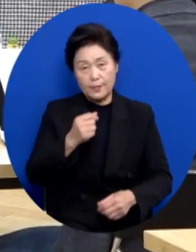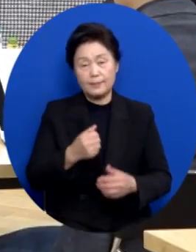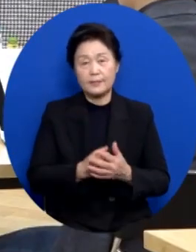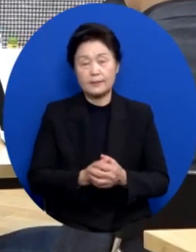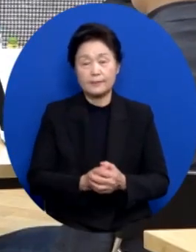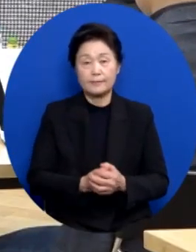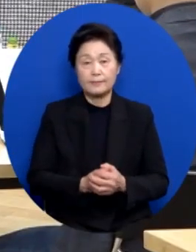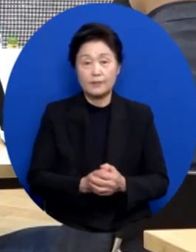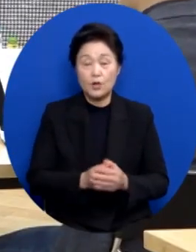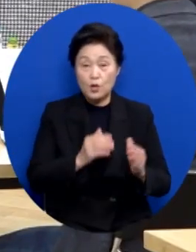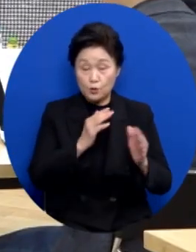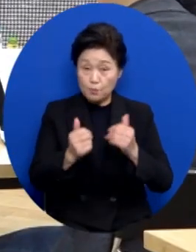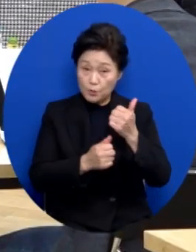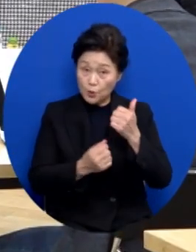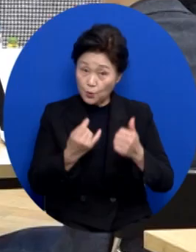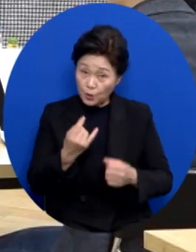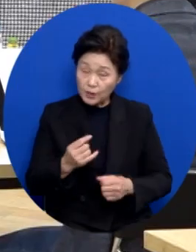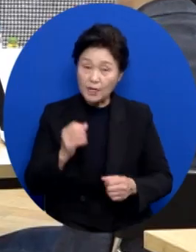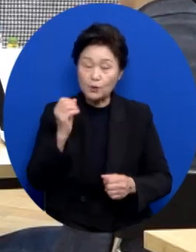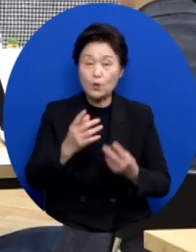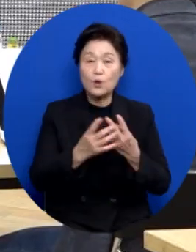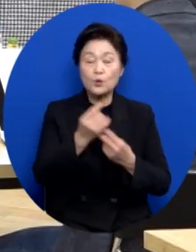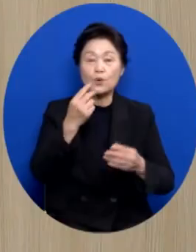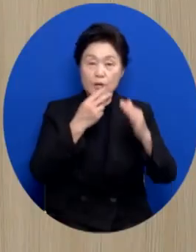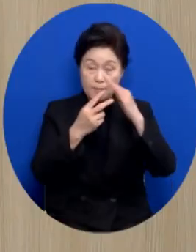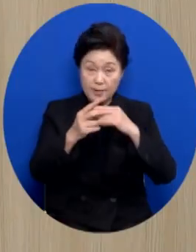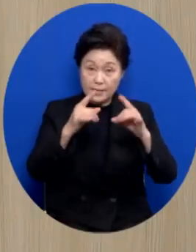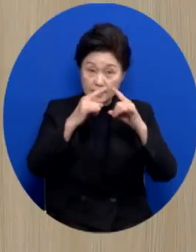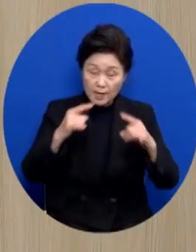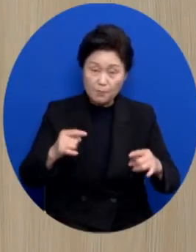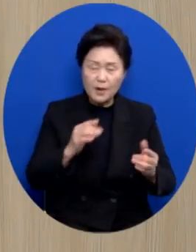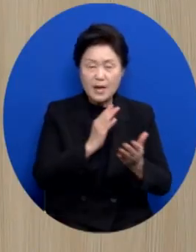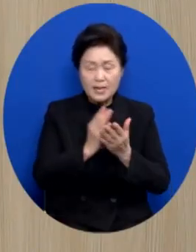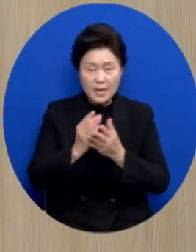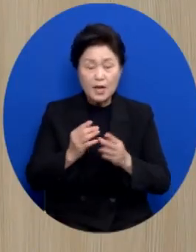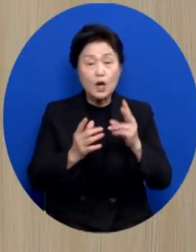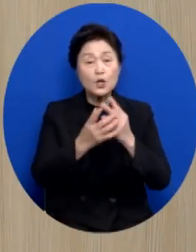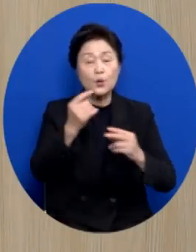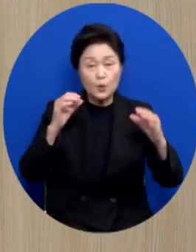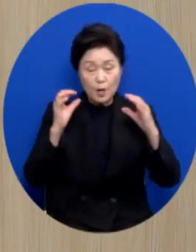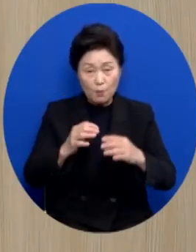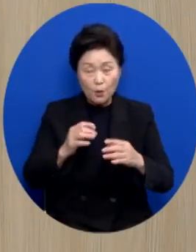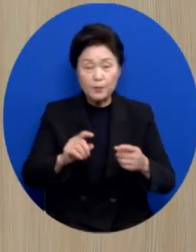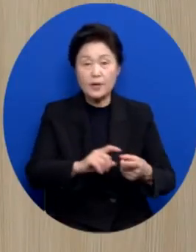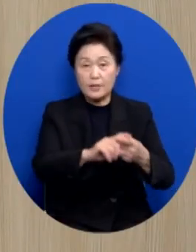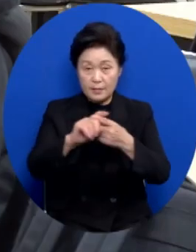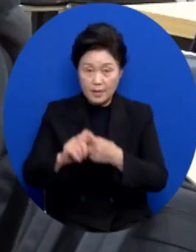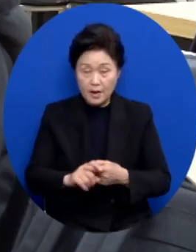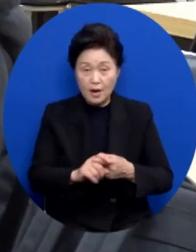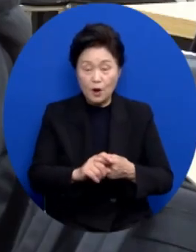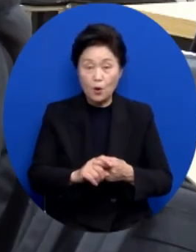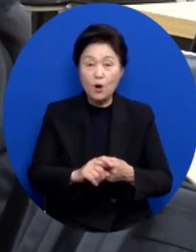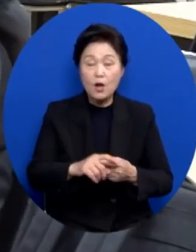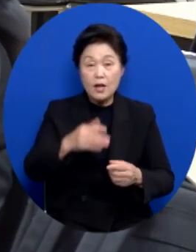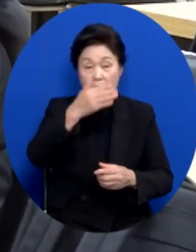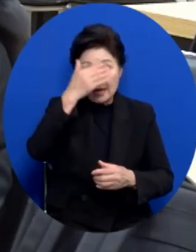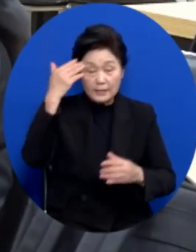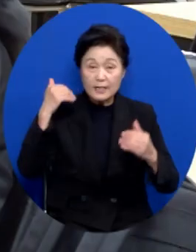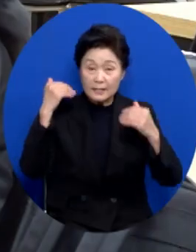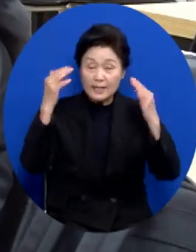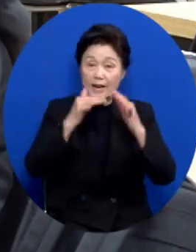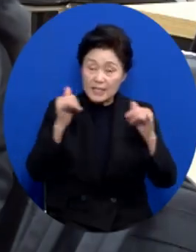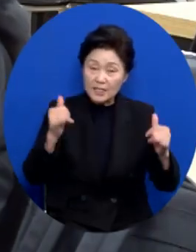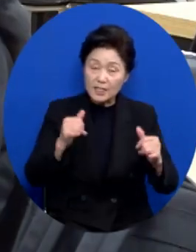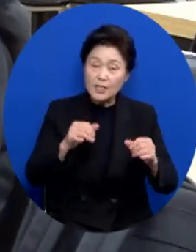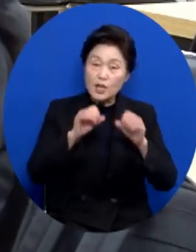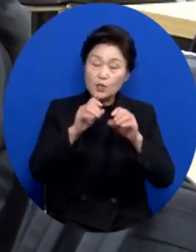같습니다. 준비위원회는 또 통일 비전 캠프가 다양한 통일 선교 모임과 연대하고 청장년 통일 선교사들을